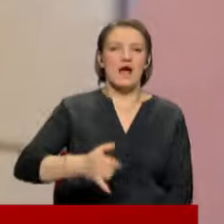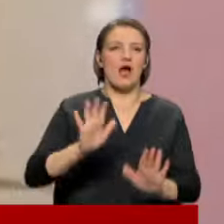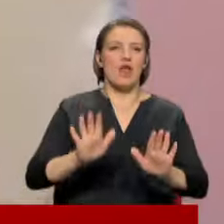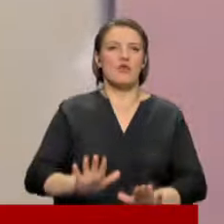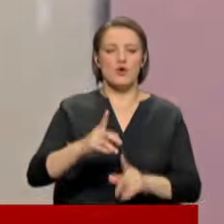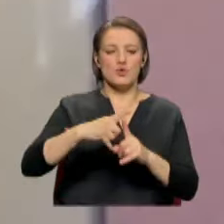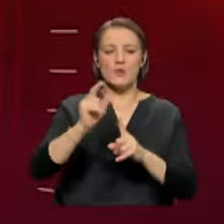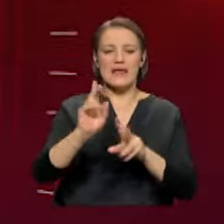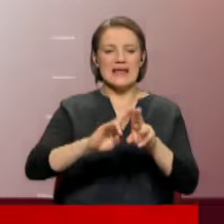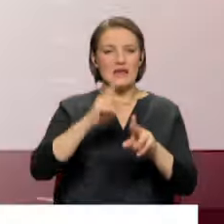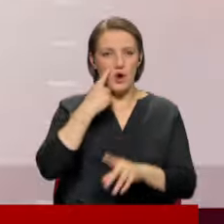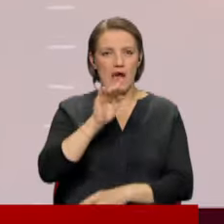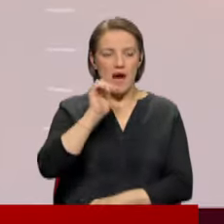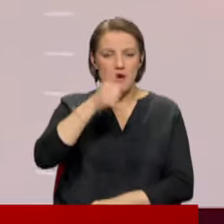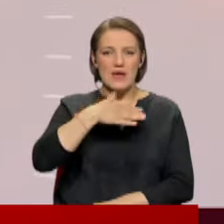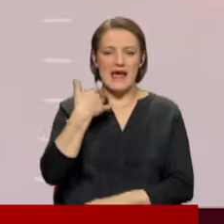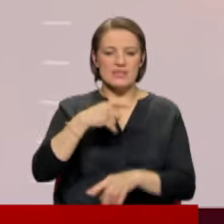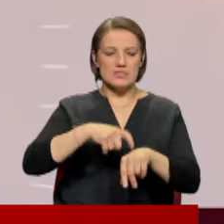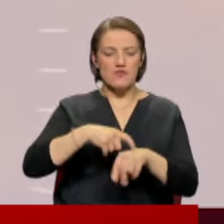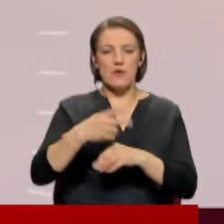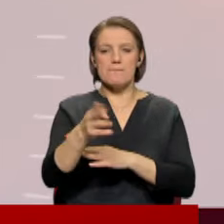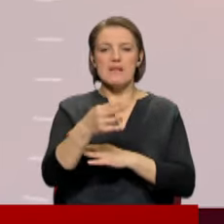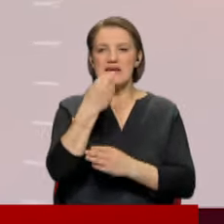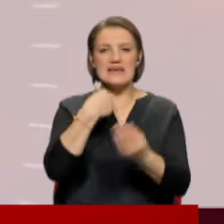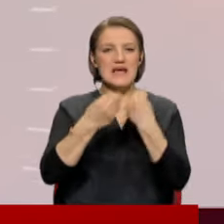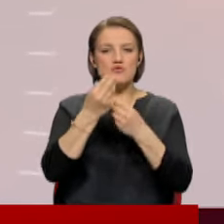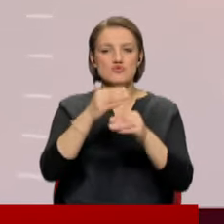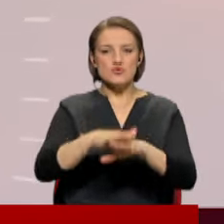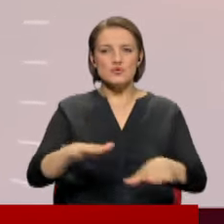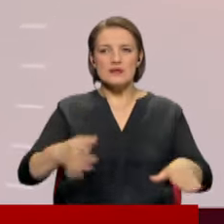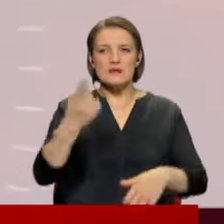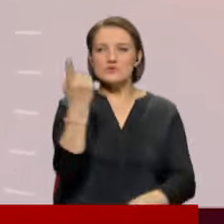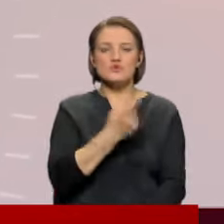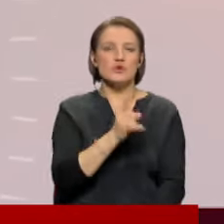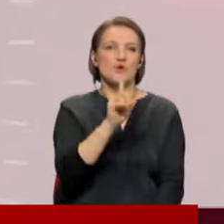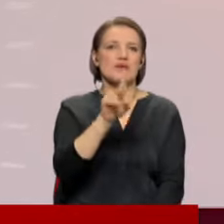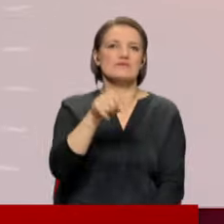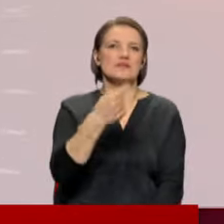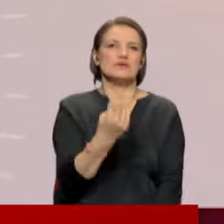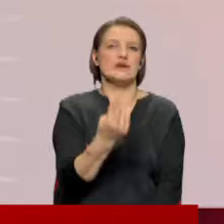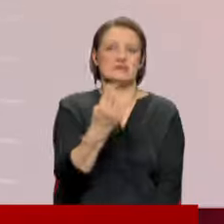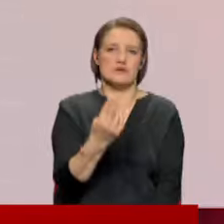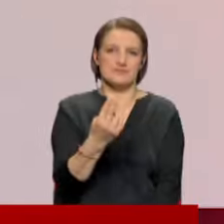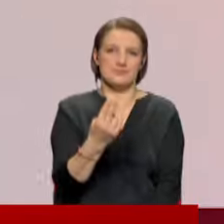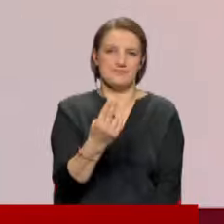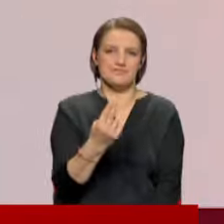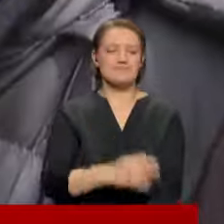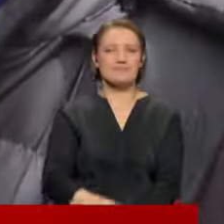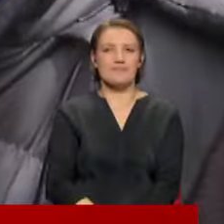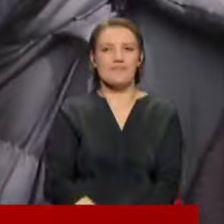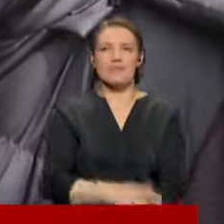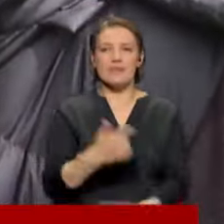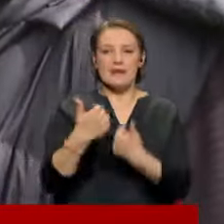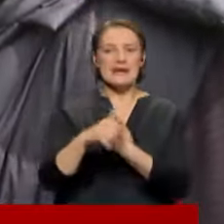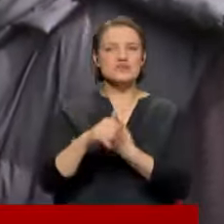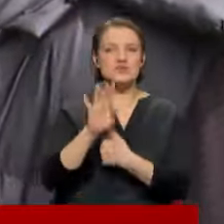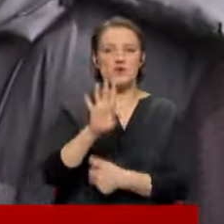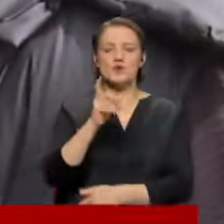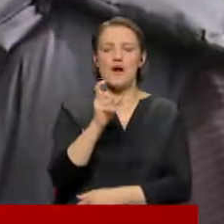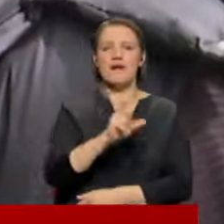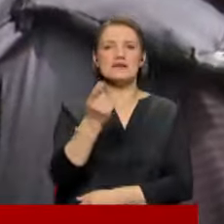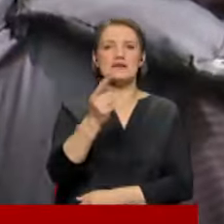tüke göre bile her gün et tavuk ya da balık tüketen çocukların oranı % 1227 ile sınırlı eşi 4 aydır